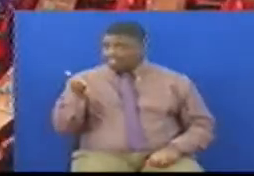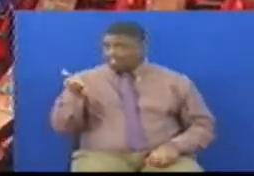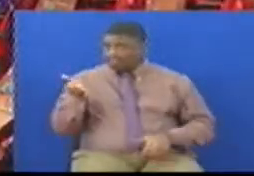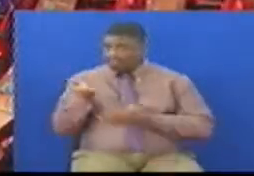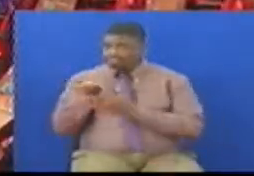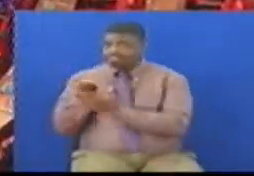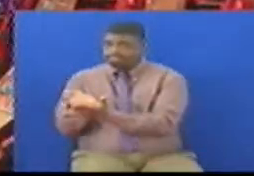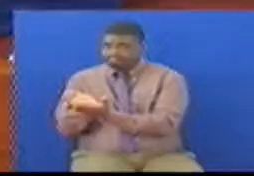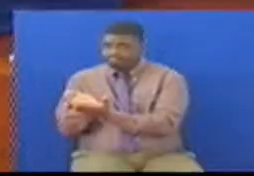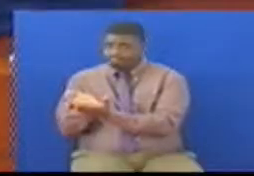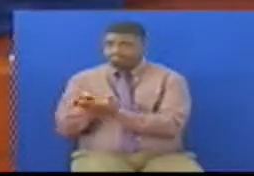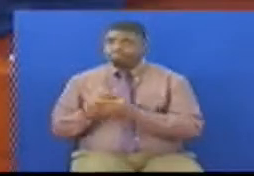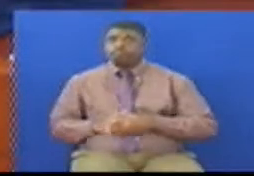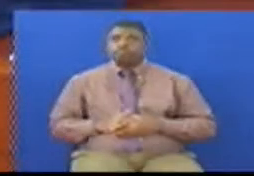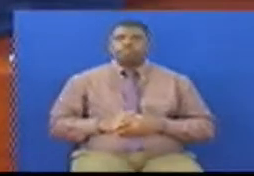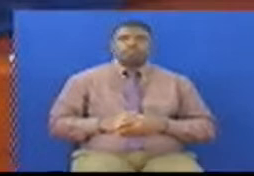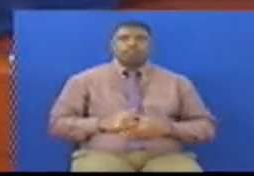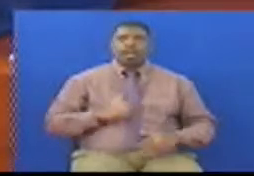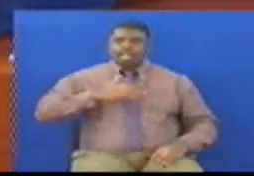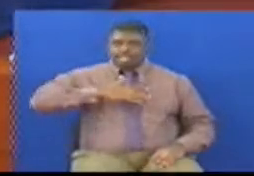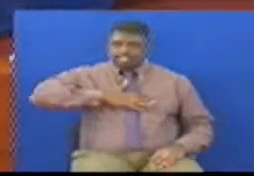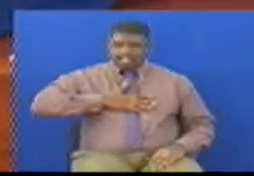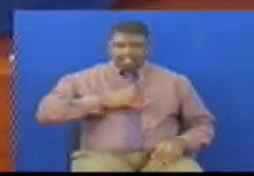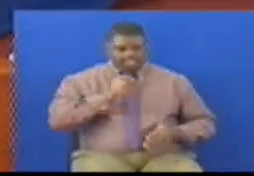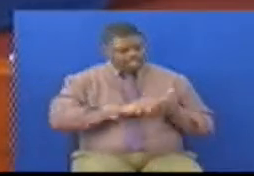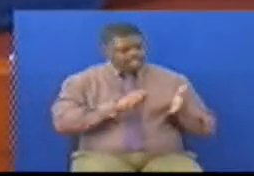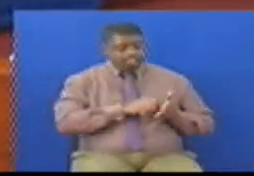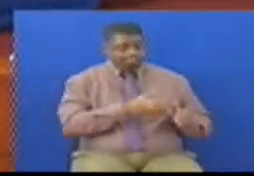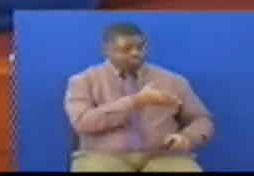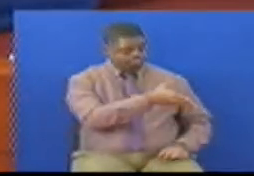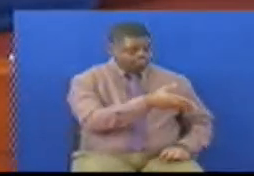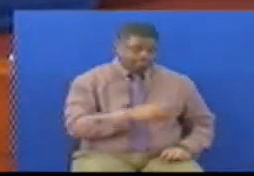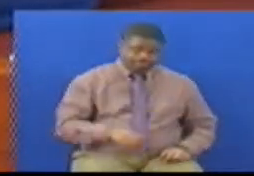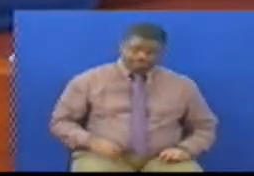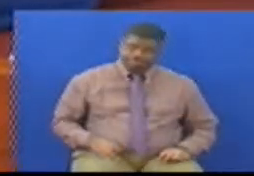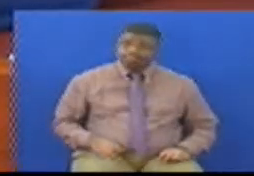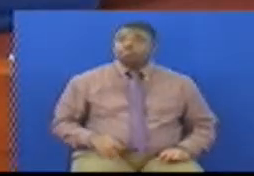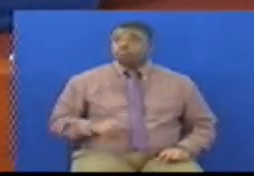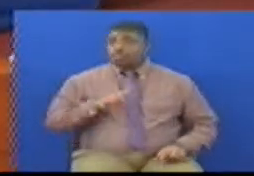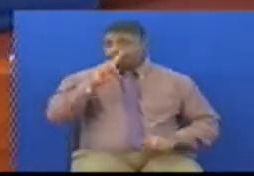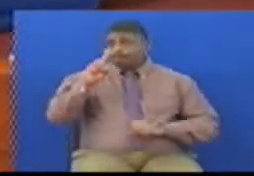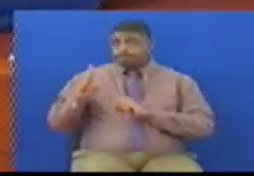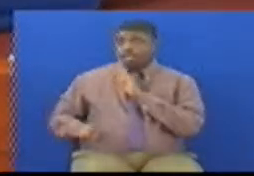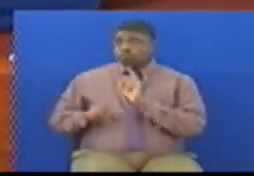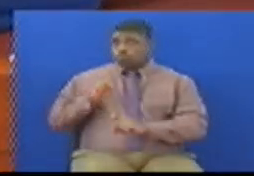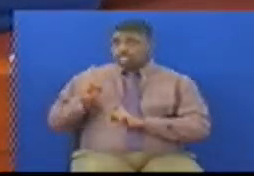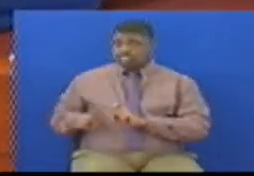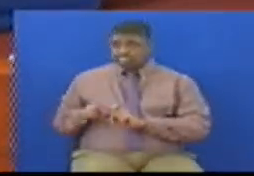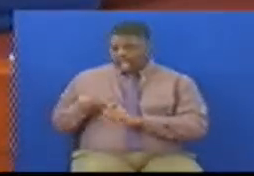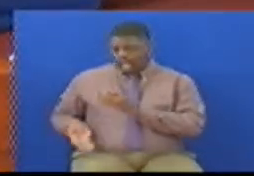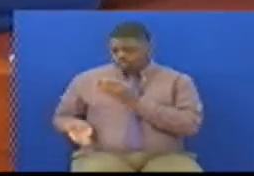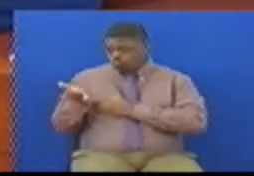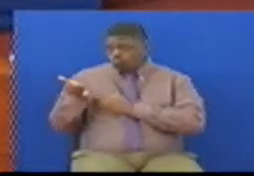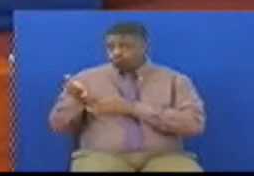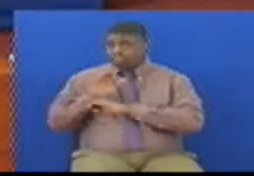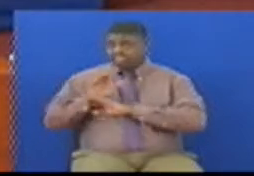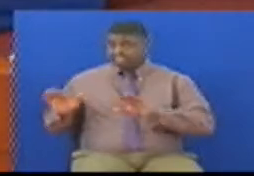Asante sana katibu. Maswali yalikwisha kuulizwa na kujibiwa asubuhi ya